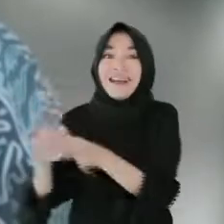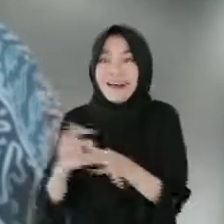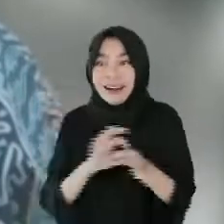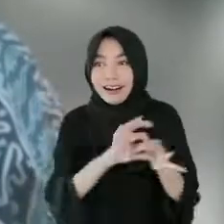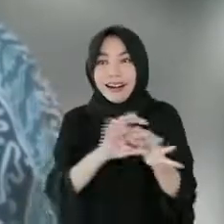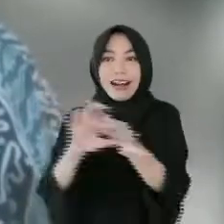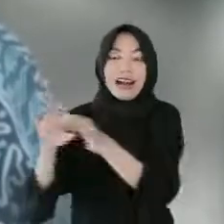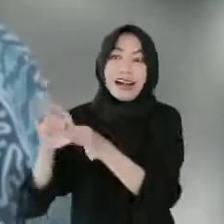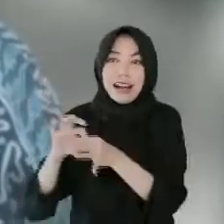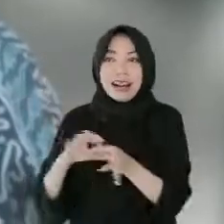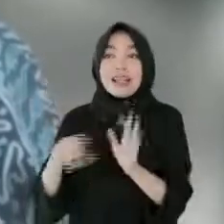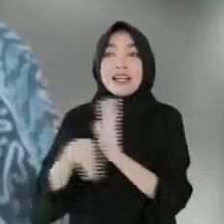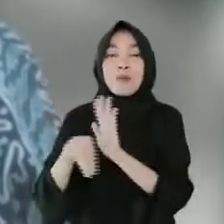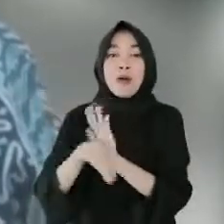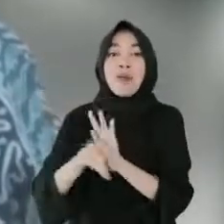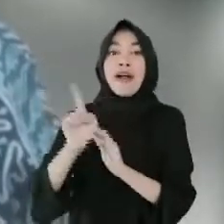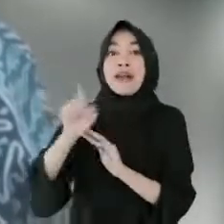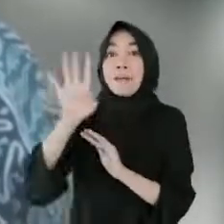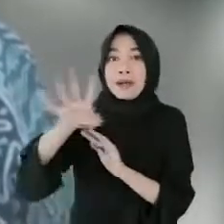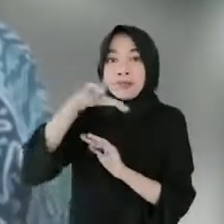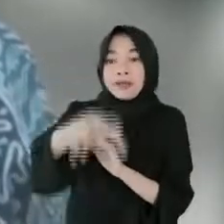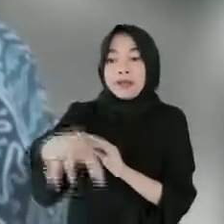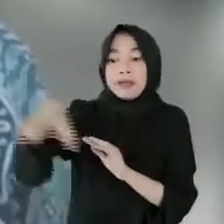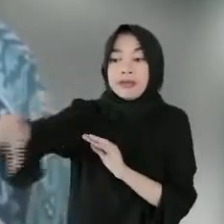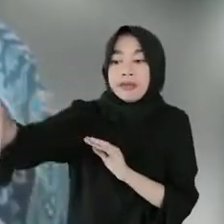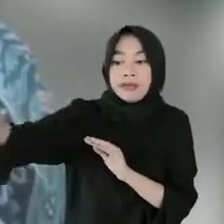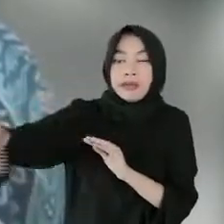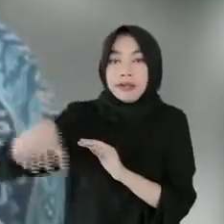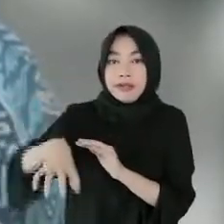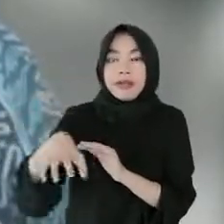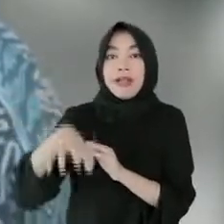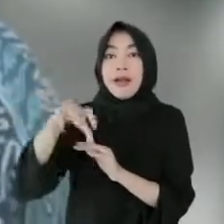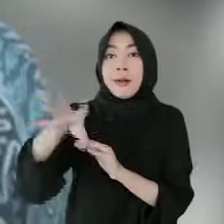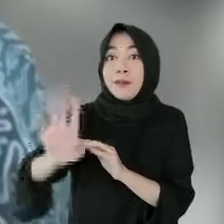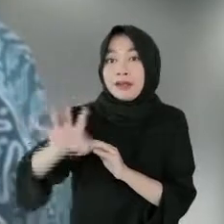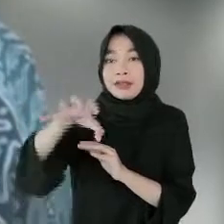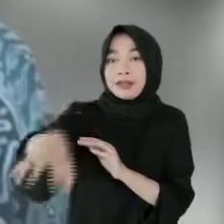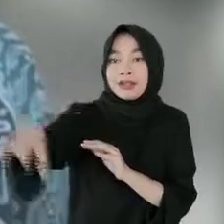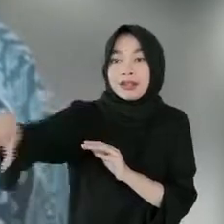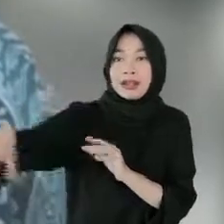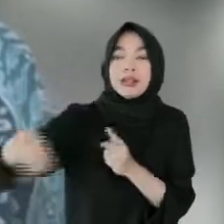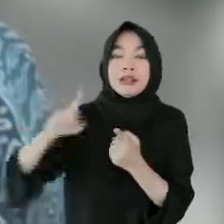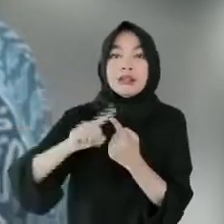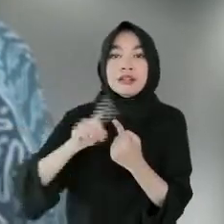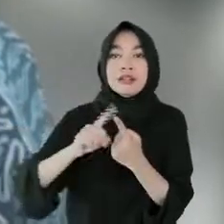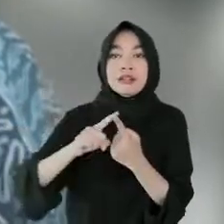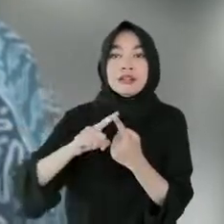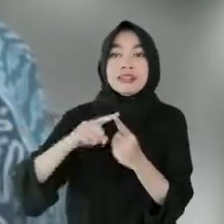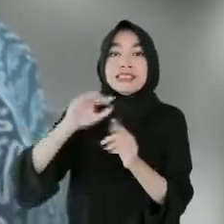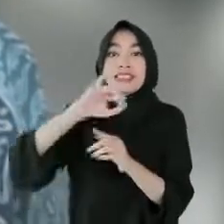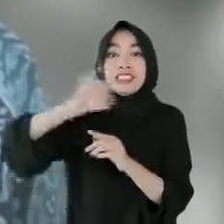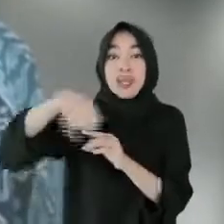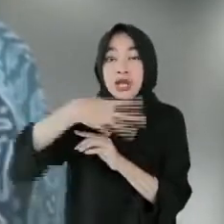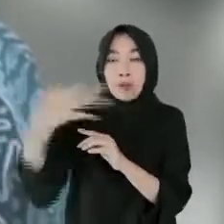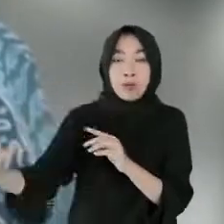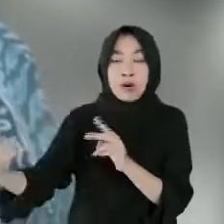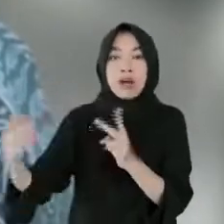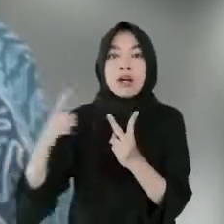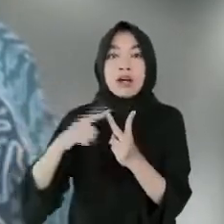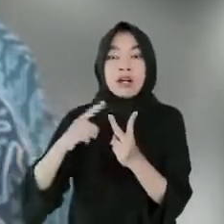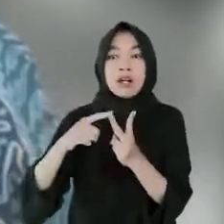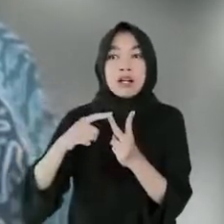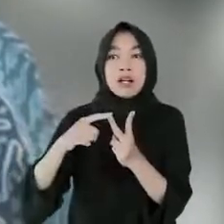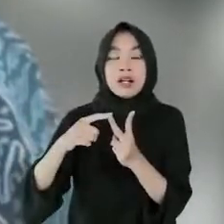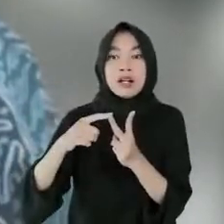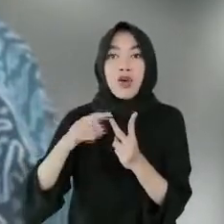supaya di empat daerah yang digunakan untuk event ini yaitu di kota Jayapura Kabupaten